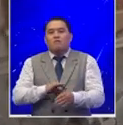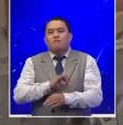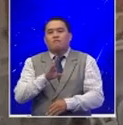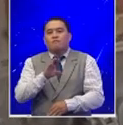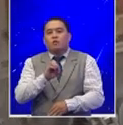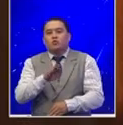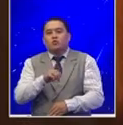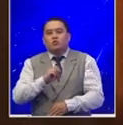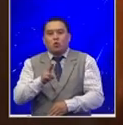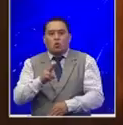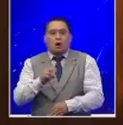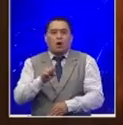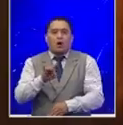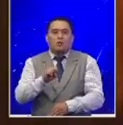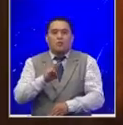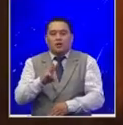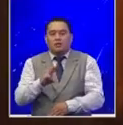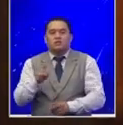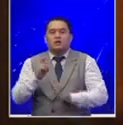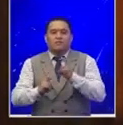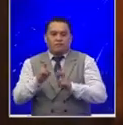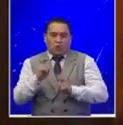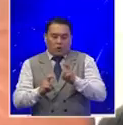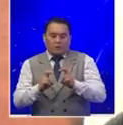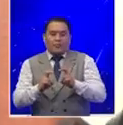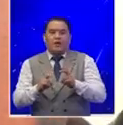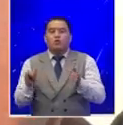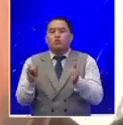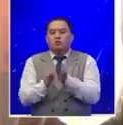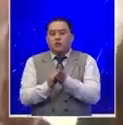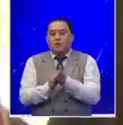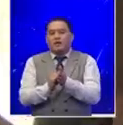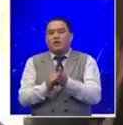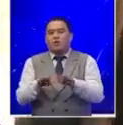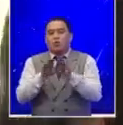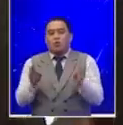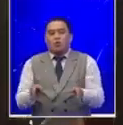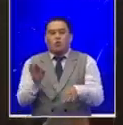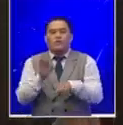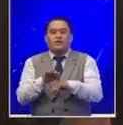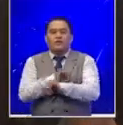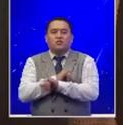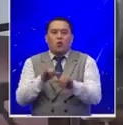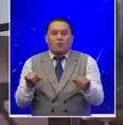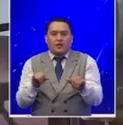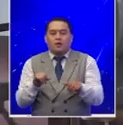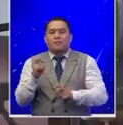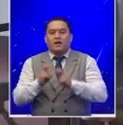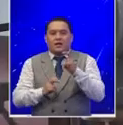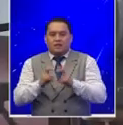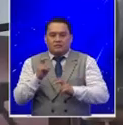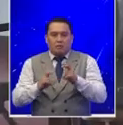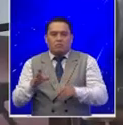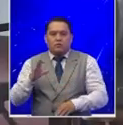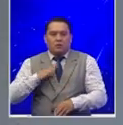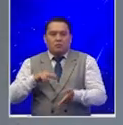и на территории завода «Арман». В связи со сложной эпидемиологической обстановкой в городе в летнее время и увеличением заболеваемости среди работников предприятия